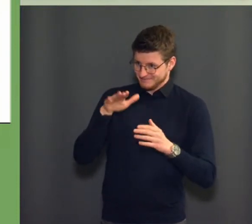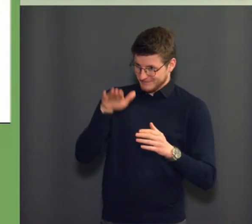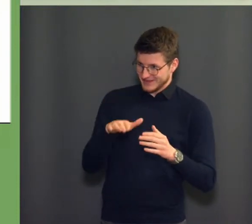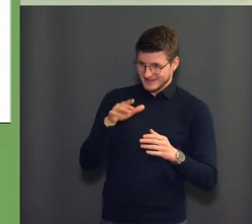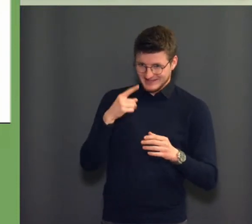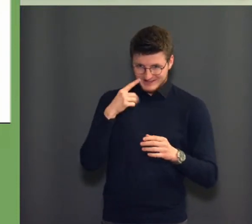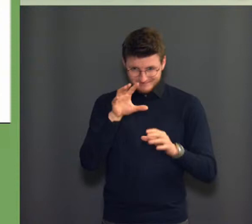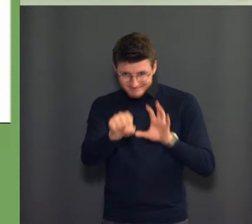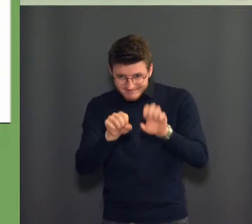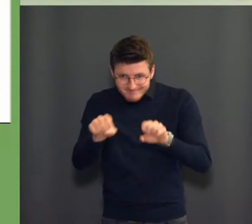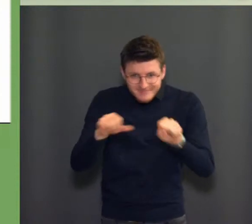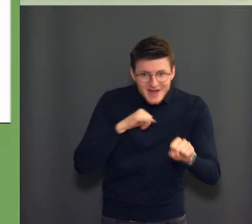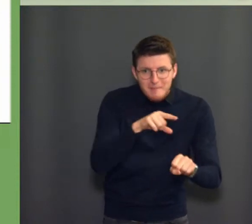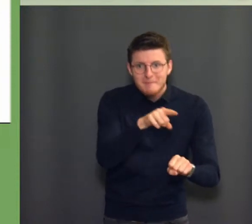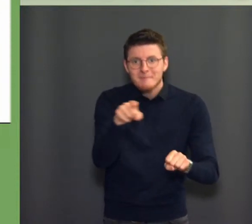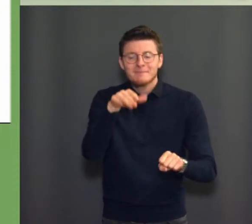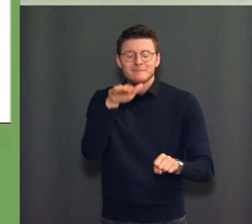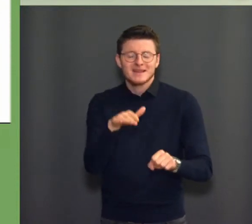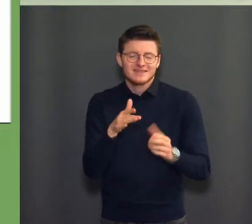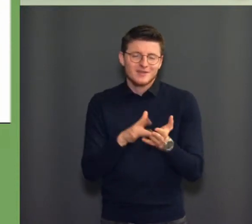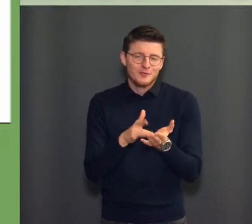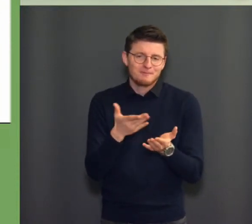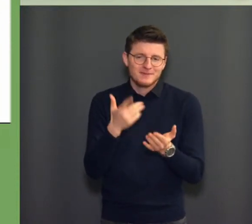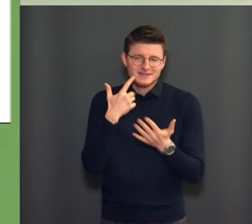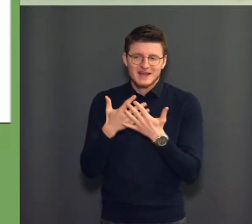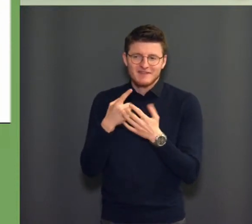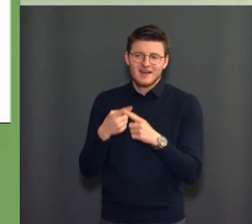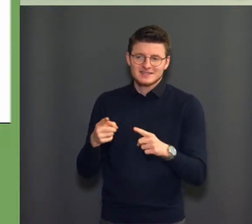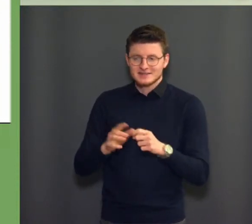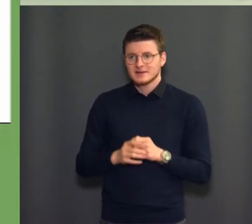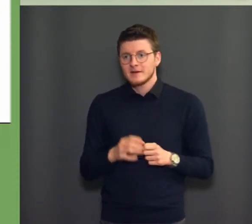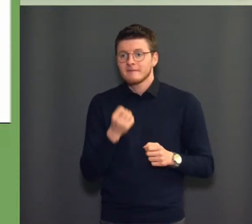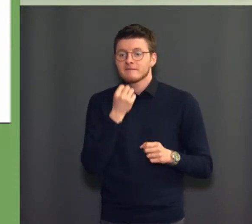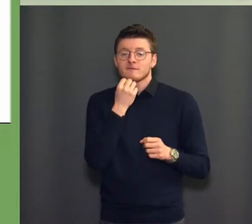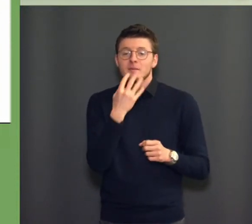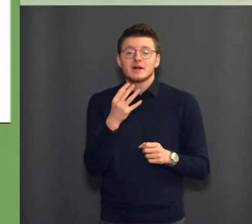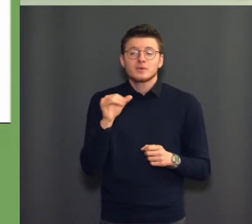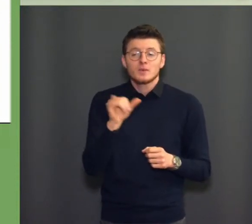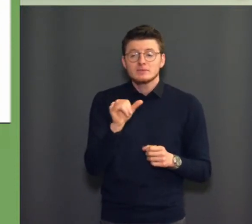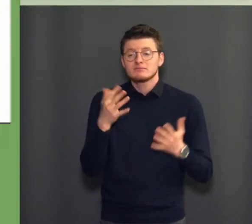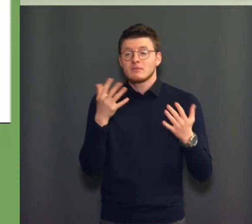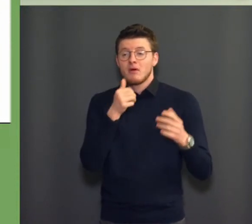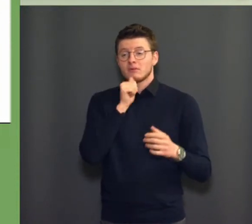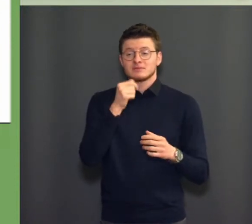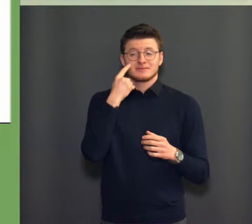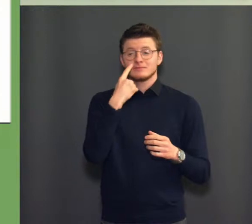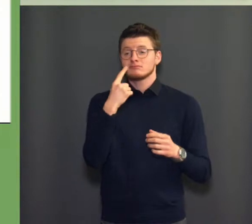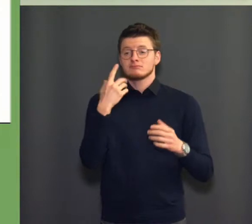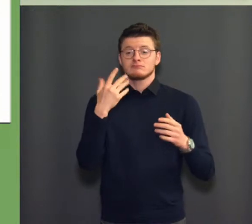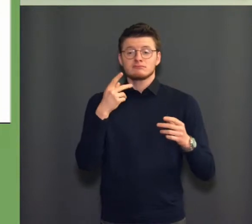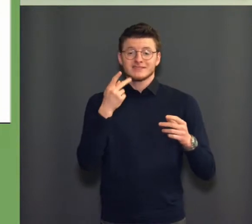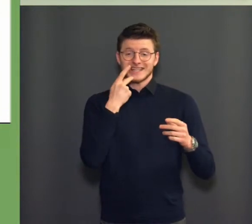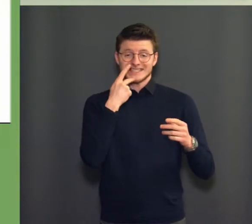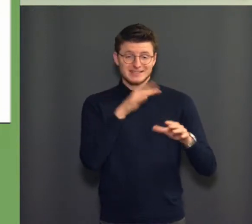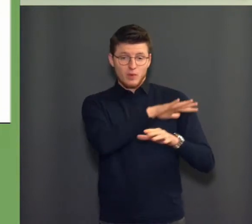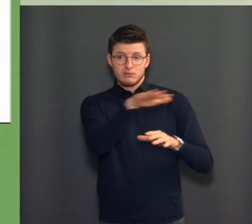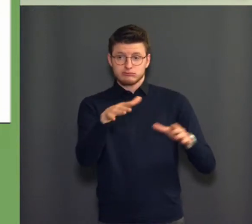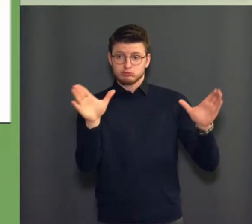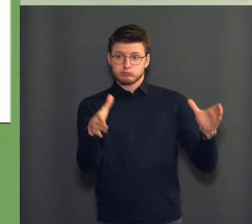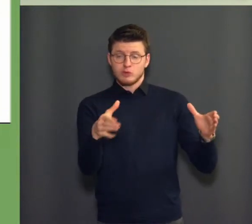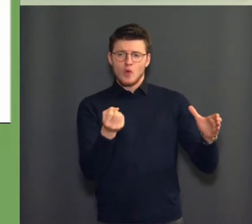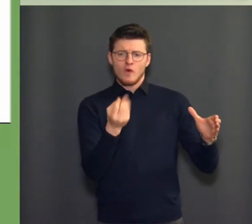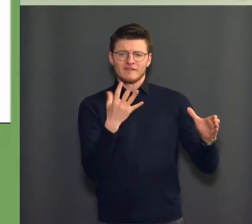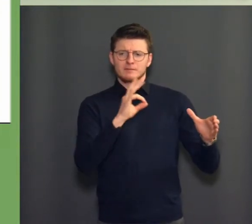Het percentage positieve testen is bijvoorbeeld nog lichtjes verder gestegen tot 8,1%,